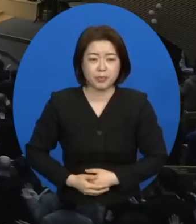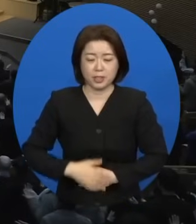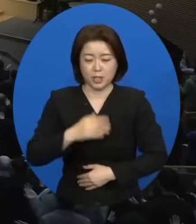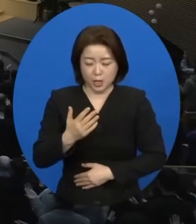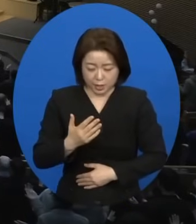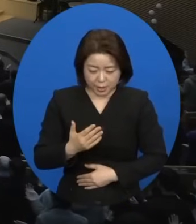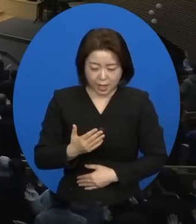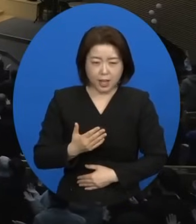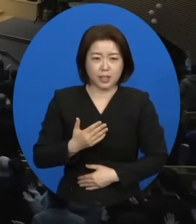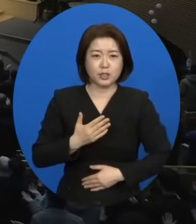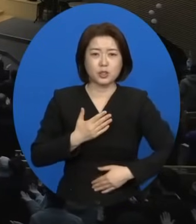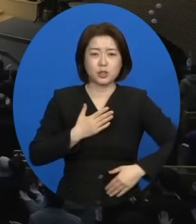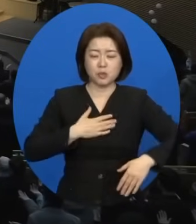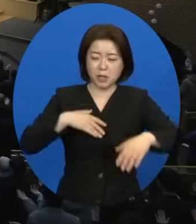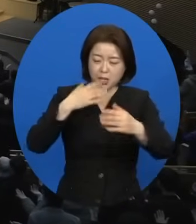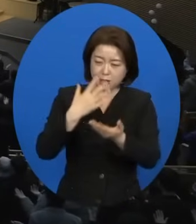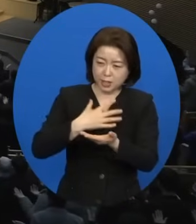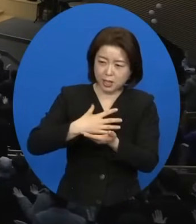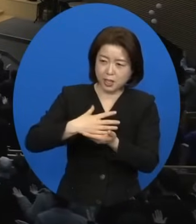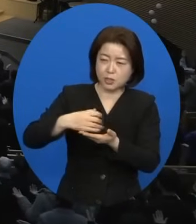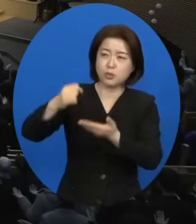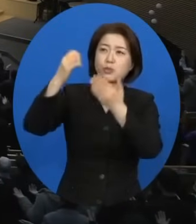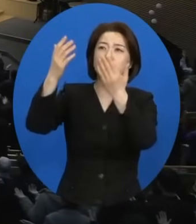불리 나를